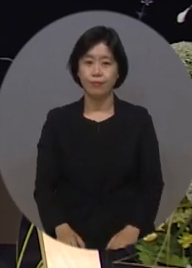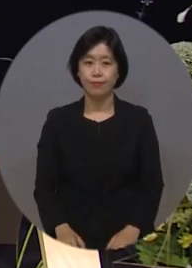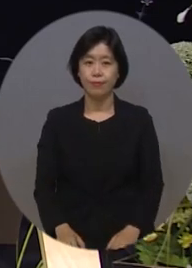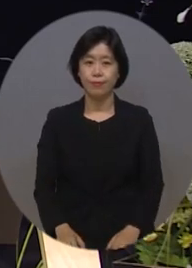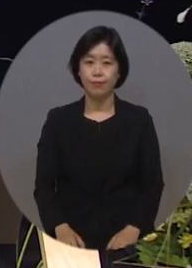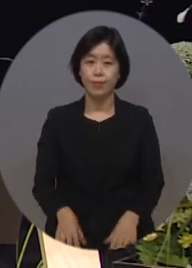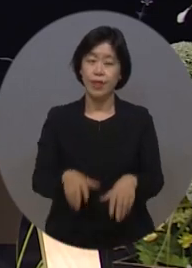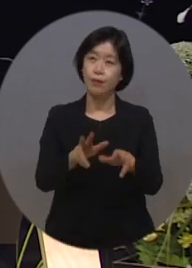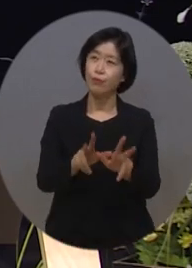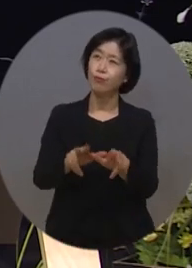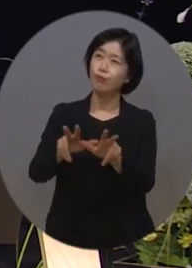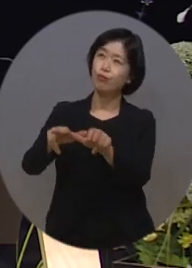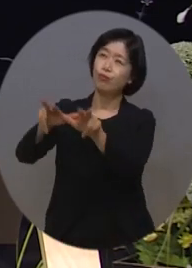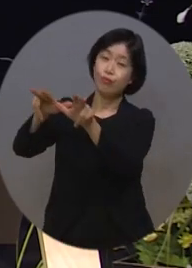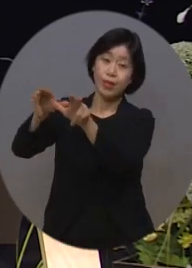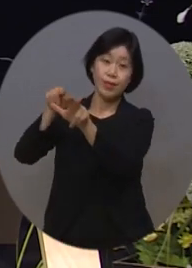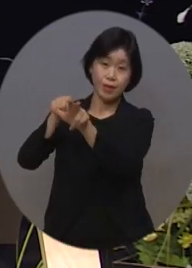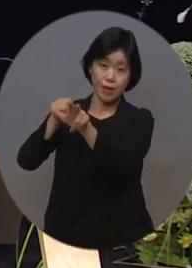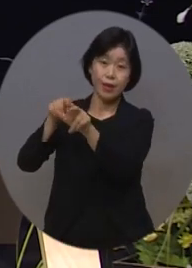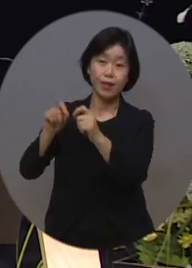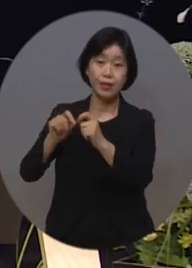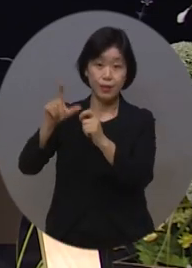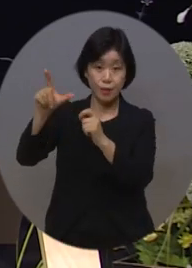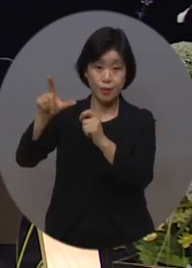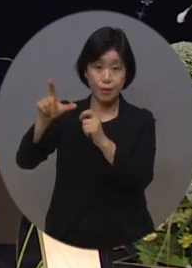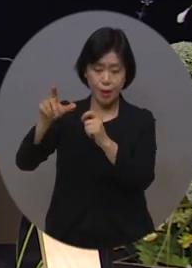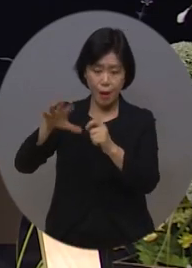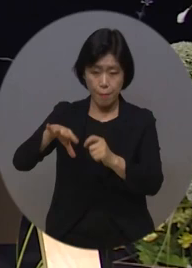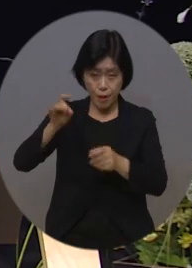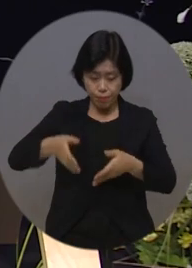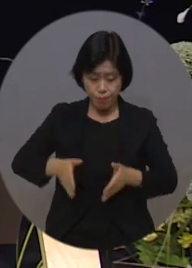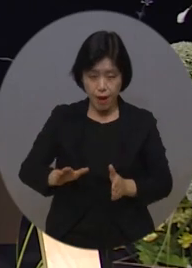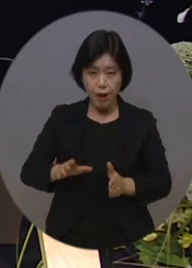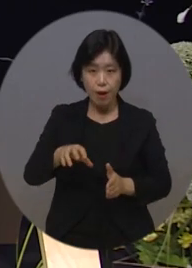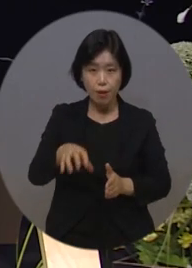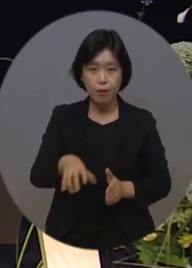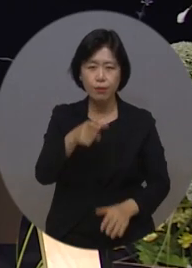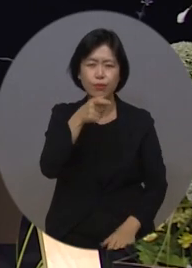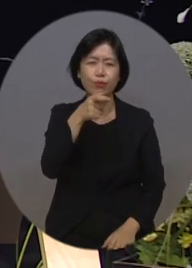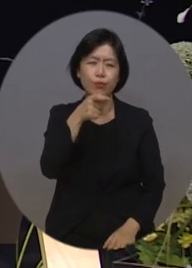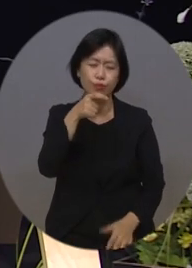공중을 날아다니는 잠자리는 대부분 물속에서 태어납니다.